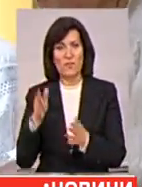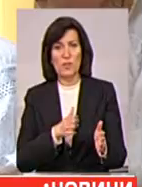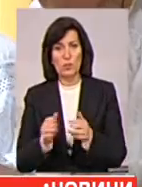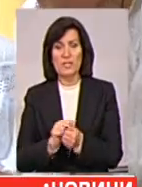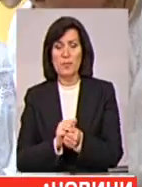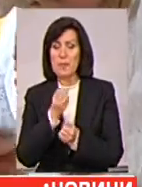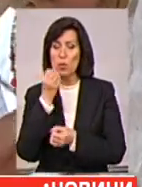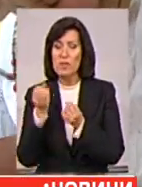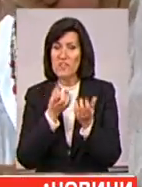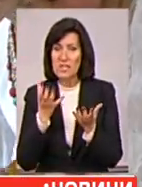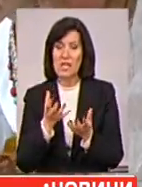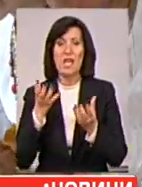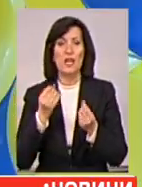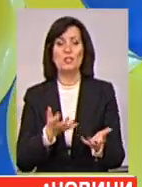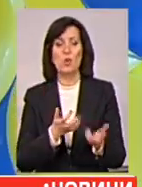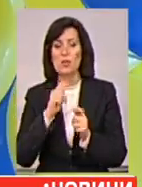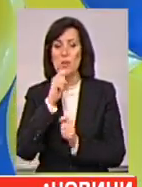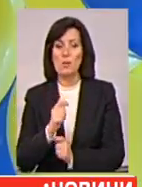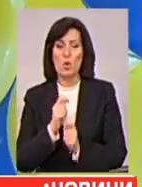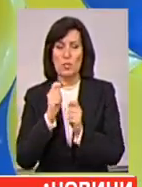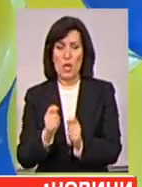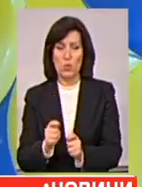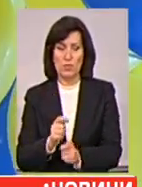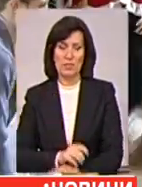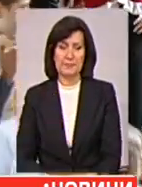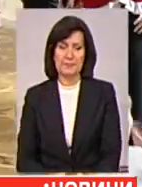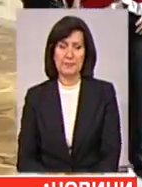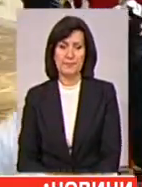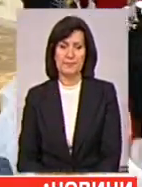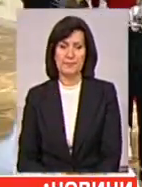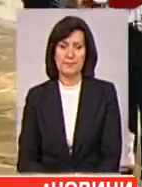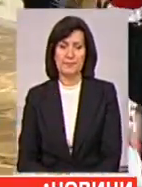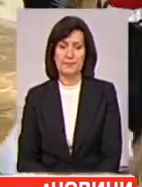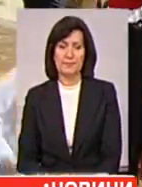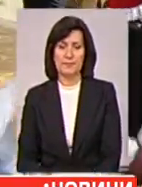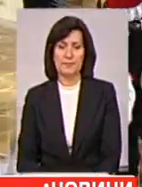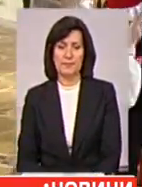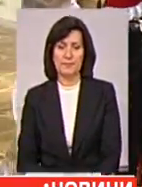з паперу квіти, а ще отримали подарунки. Олена Царенко, Юрій Анісімов. Новини на Першому.